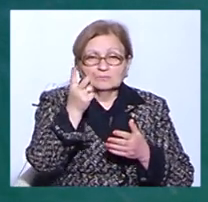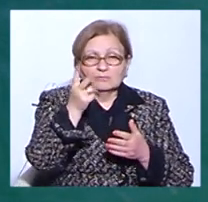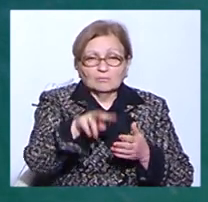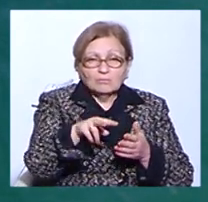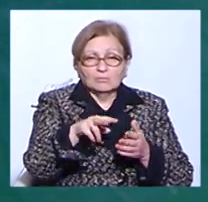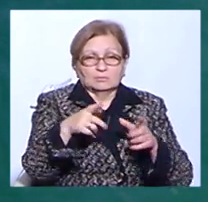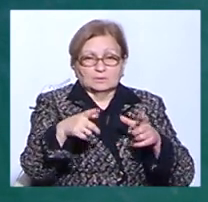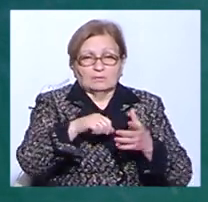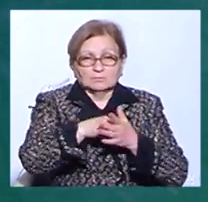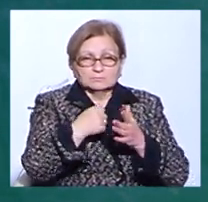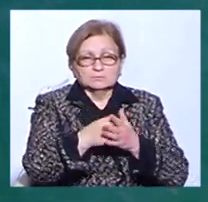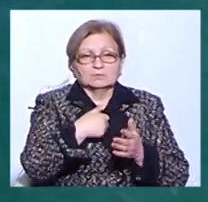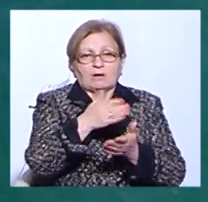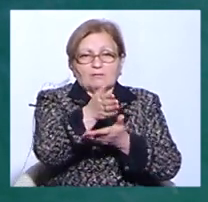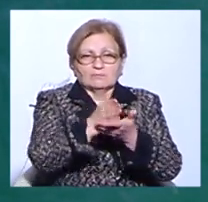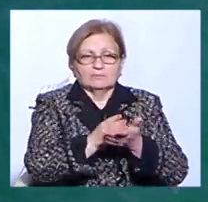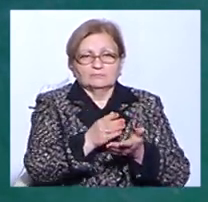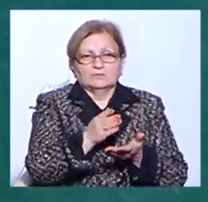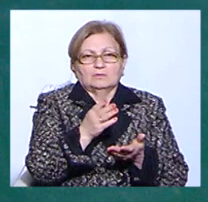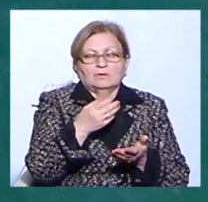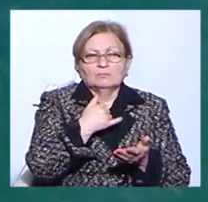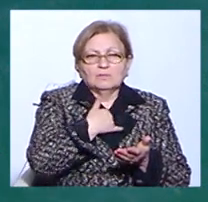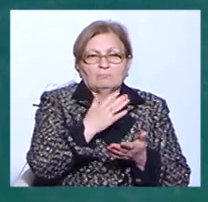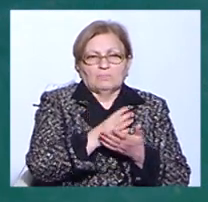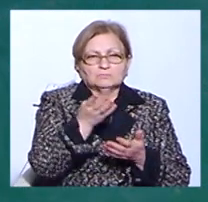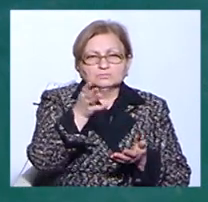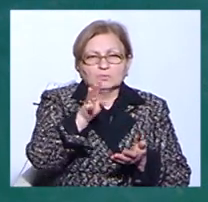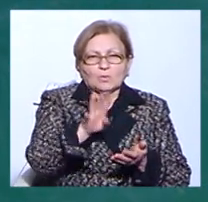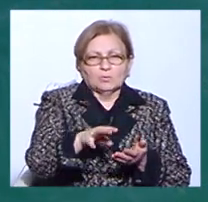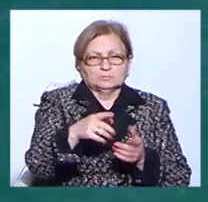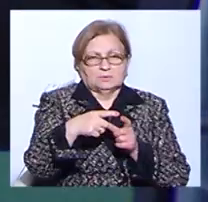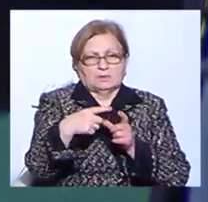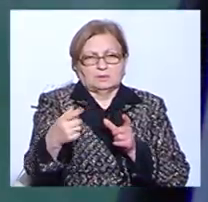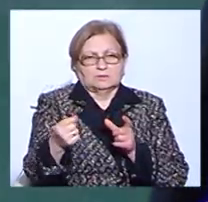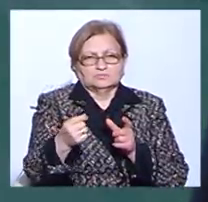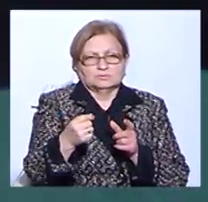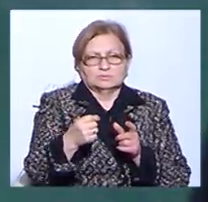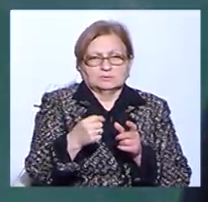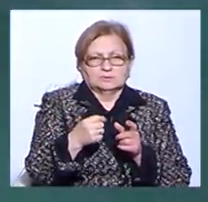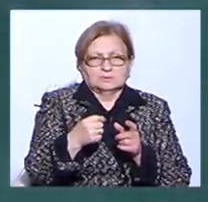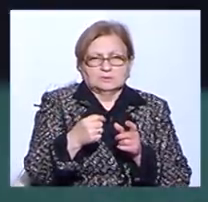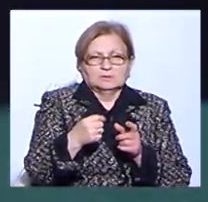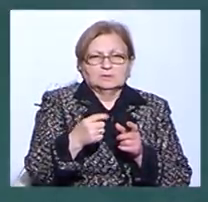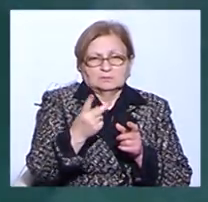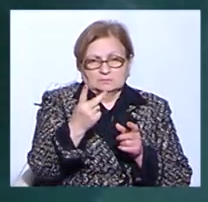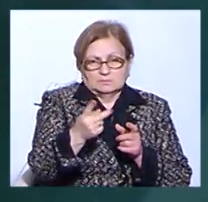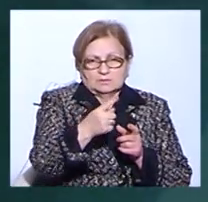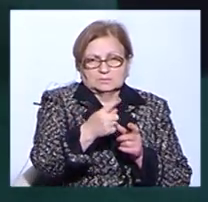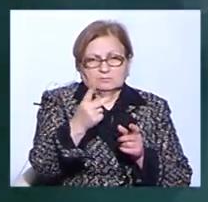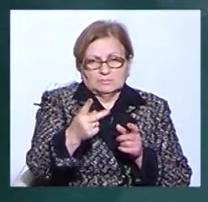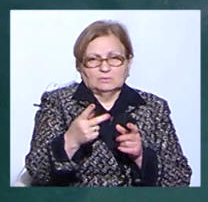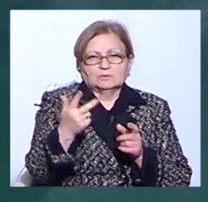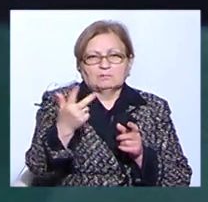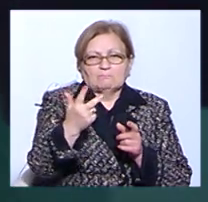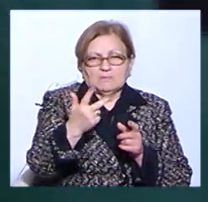გავყავი შუაზე, ორ ტოლ ნაწილად. მაქს რამდენი? 4 ნაჭერი. 1 მეორე,